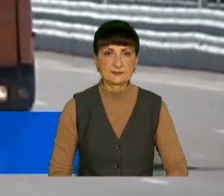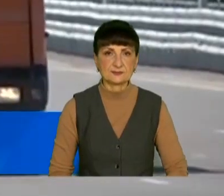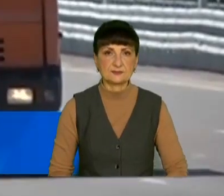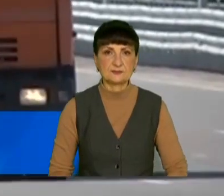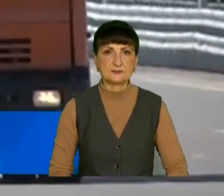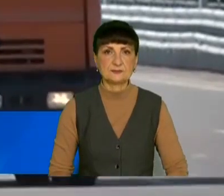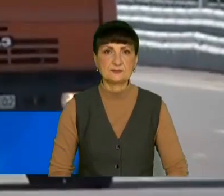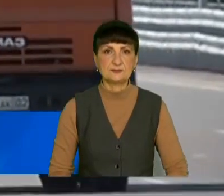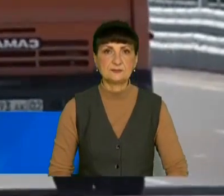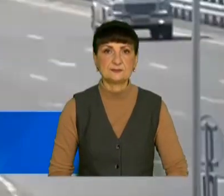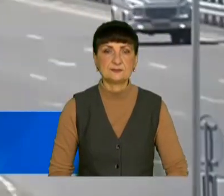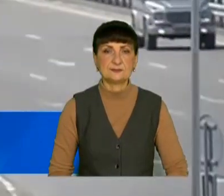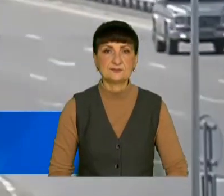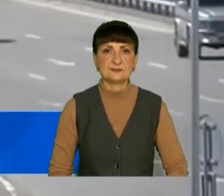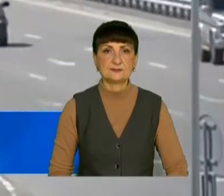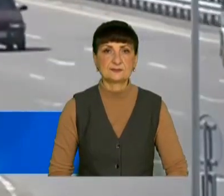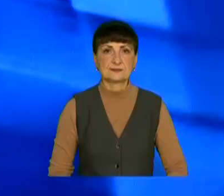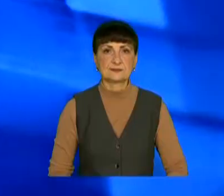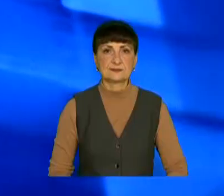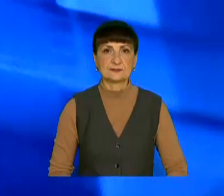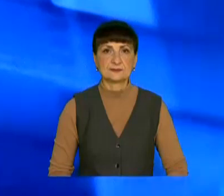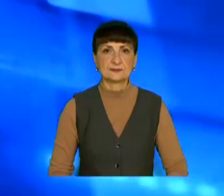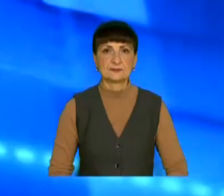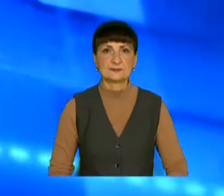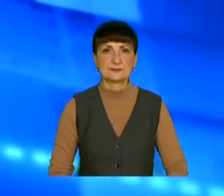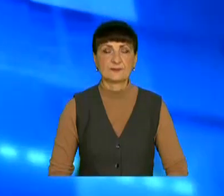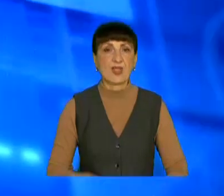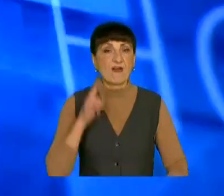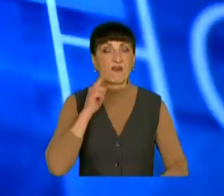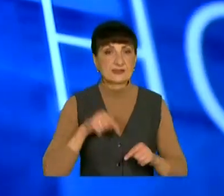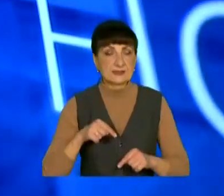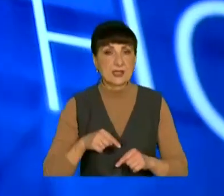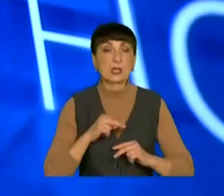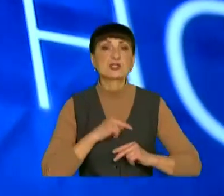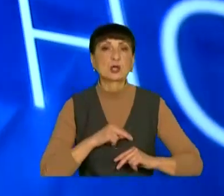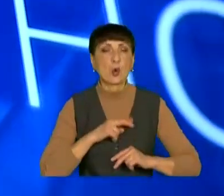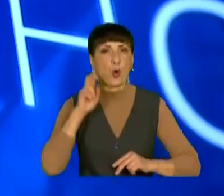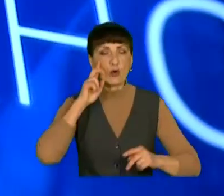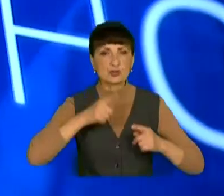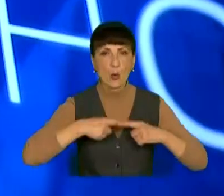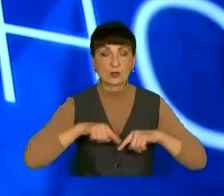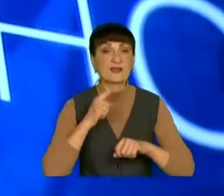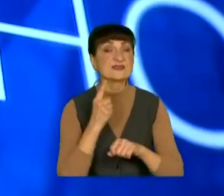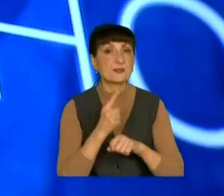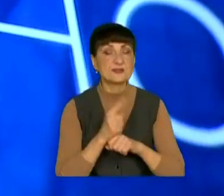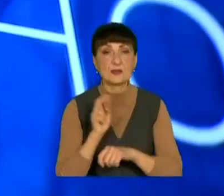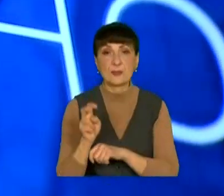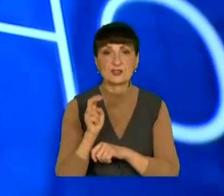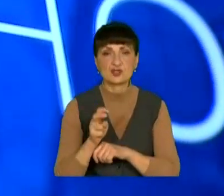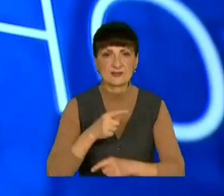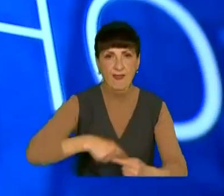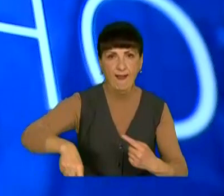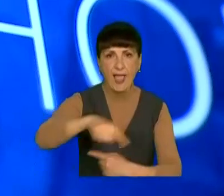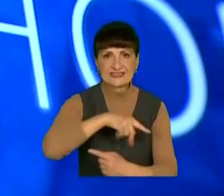Дастан Тимурбекулы, телеканал Алматы, Астана. В Казахстане сотрудникам госорганов запретили посещать игорные